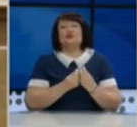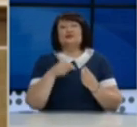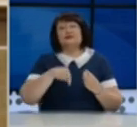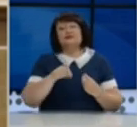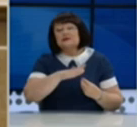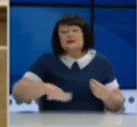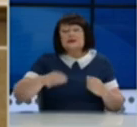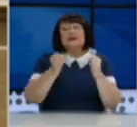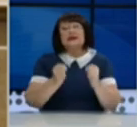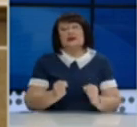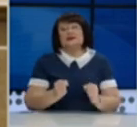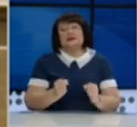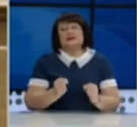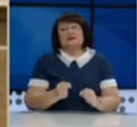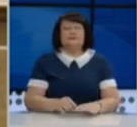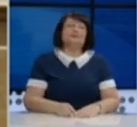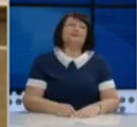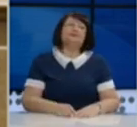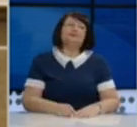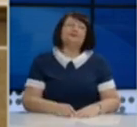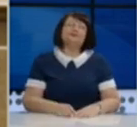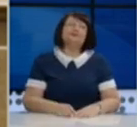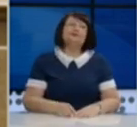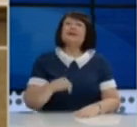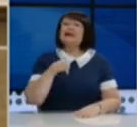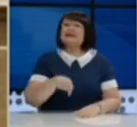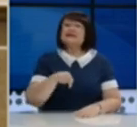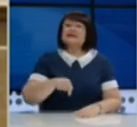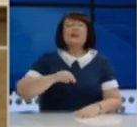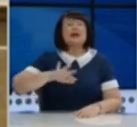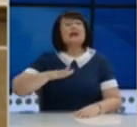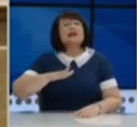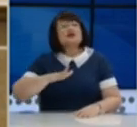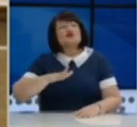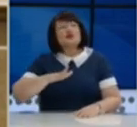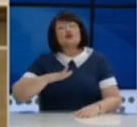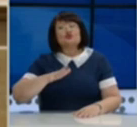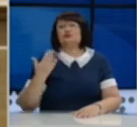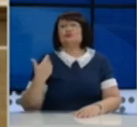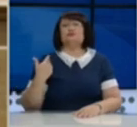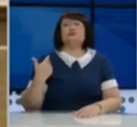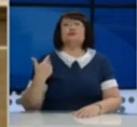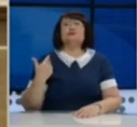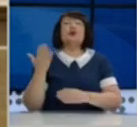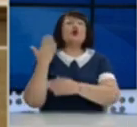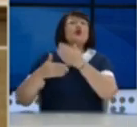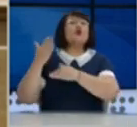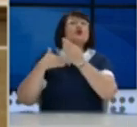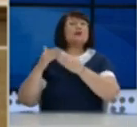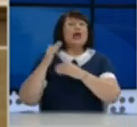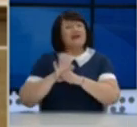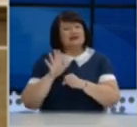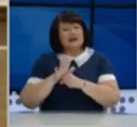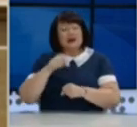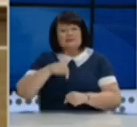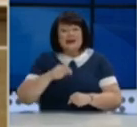δεδομένα. Αυτά που κάνουμε σήμερα μπορεί να είναι αρκετά για αυτά τα οποία συνέβαιναν πριν από κάποια χρόνια. Κάθε